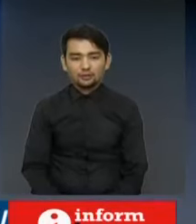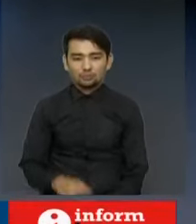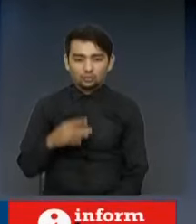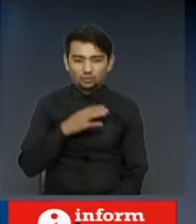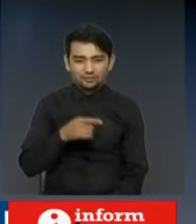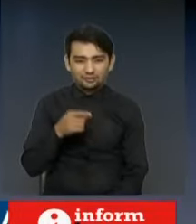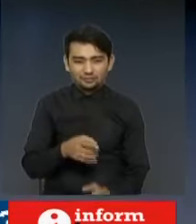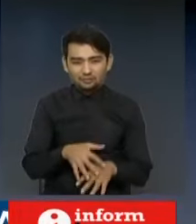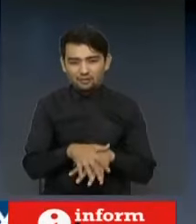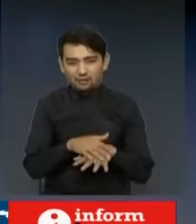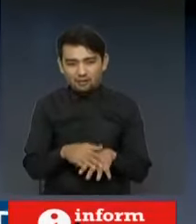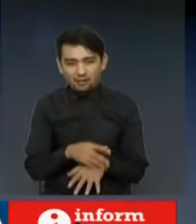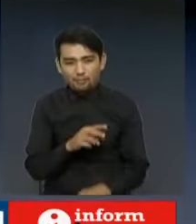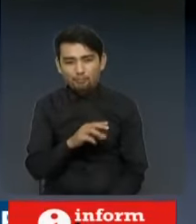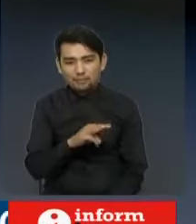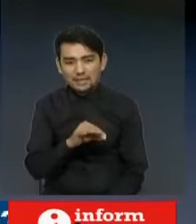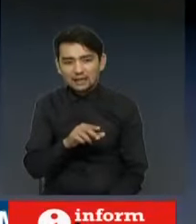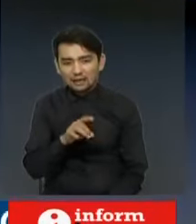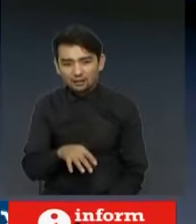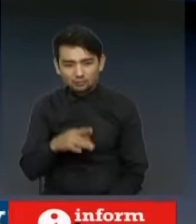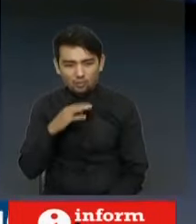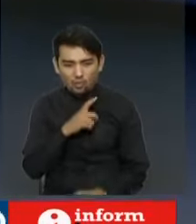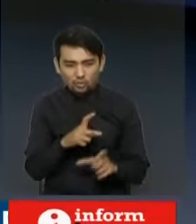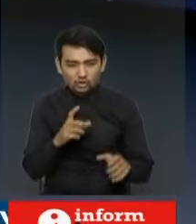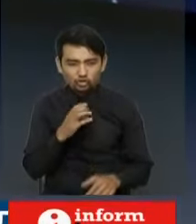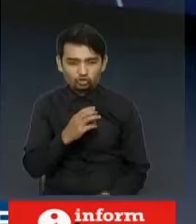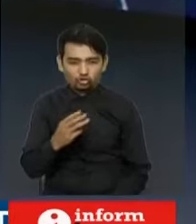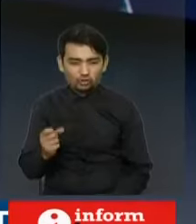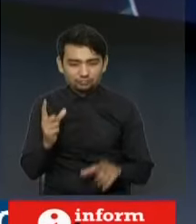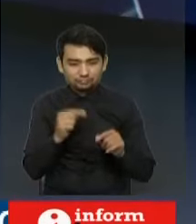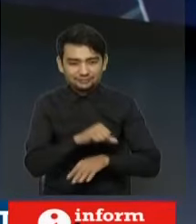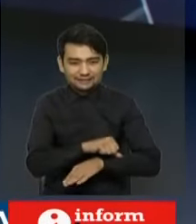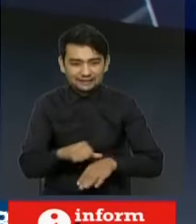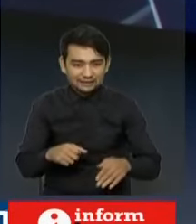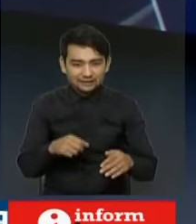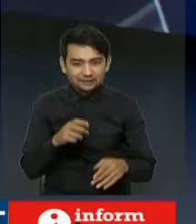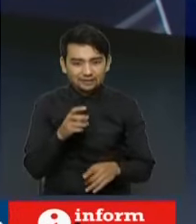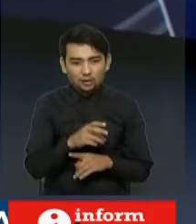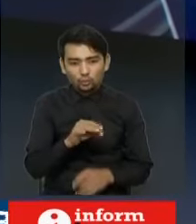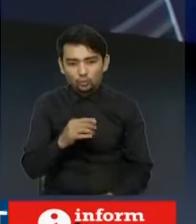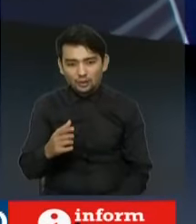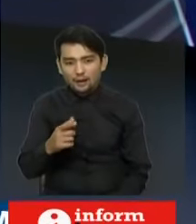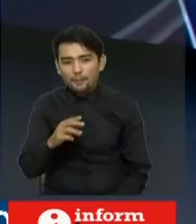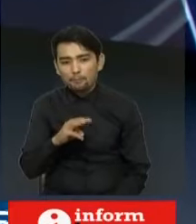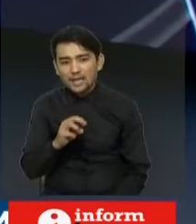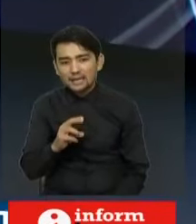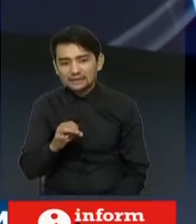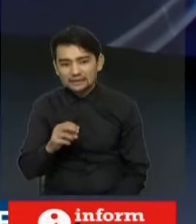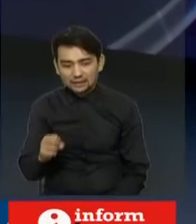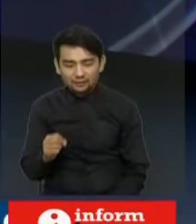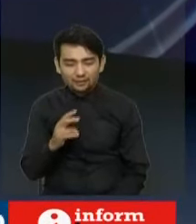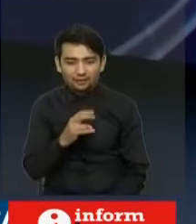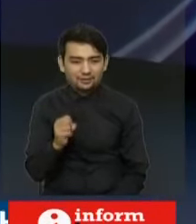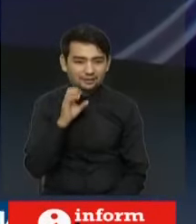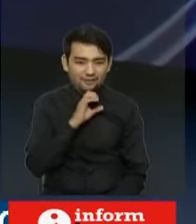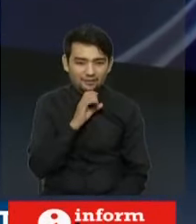Многотысячная колонна нелегальных мигрантов вновь движется к границе США. Нелегалы вышли с юга Мексики и направляются на север.